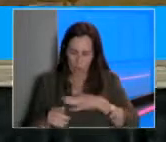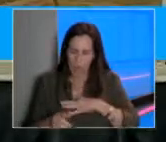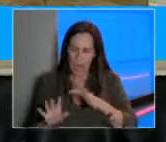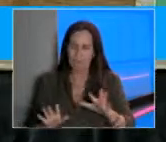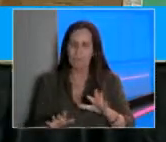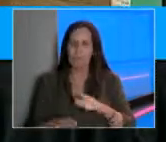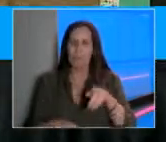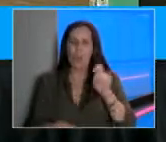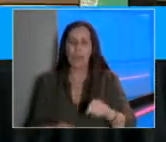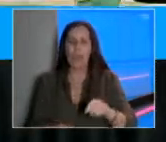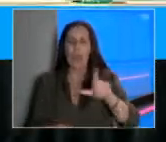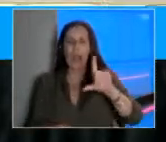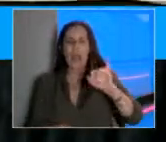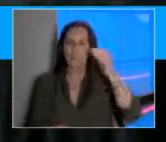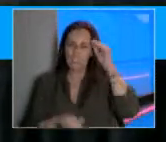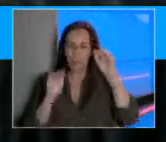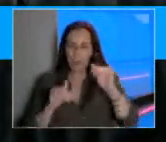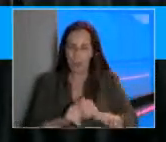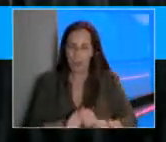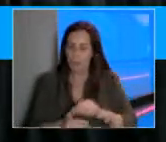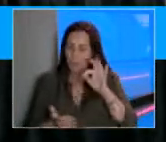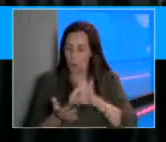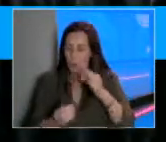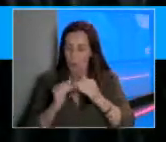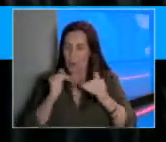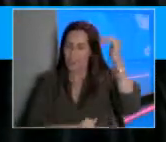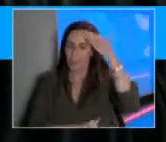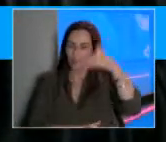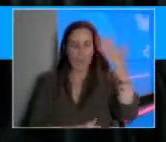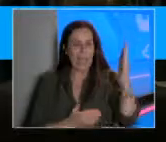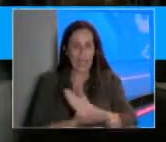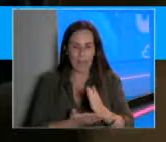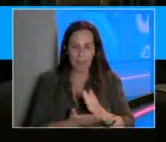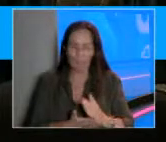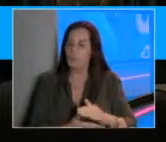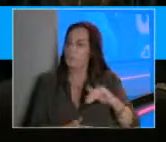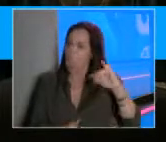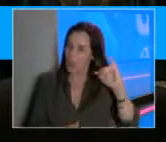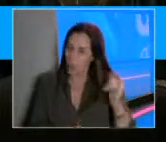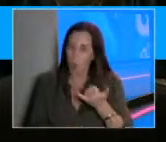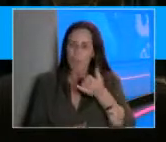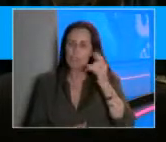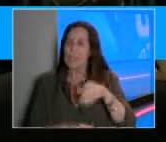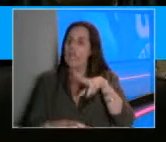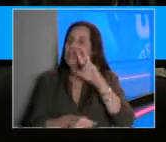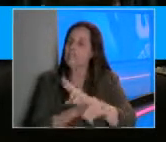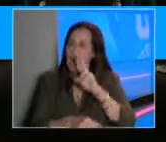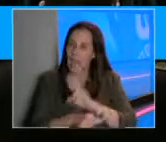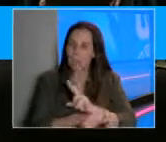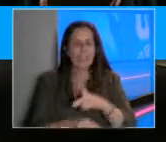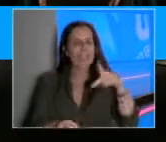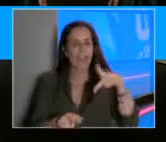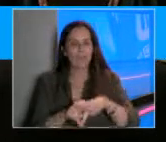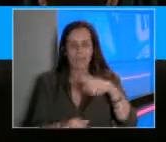והמדיניות, השופט אדמונד לוי, זיכרונו לברכה, באותו בג"ץ מפורסם קבע שנכון, צריך להיזהר מאוד